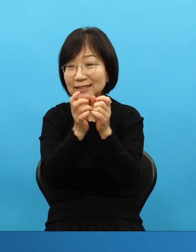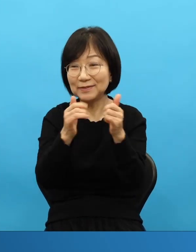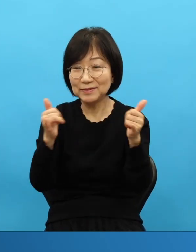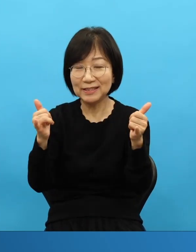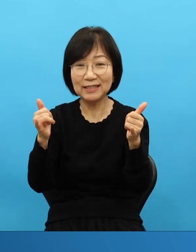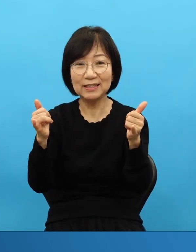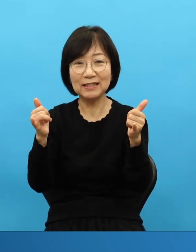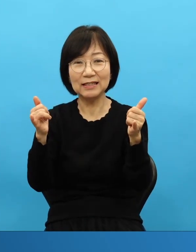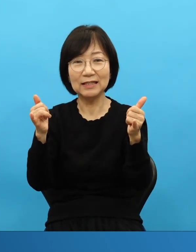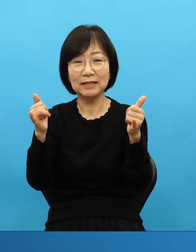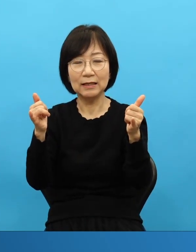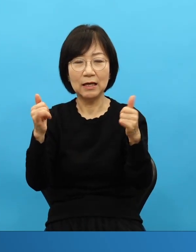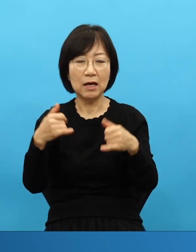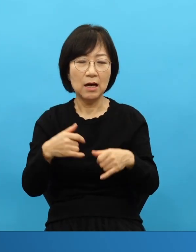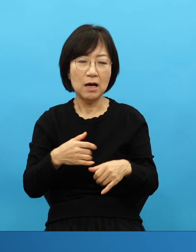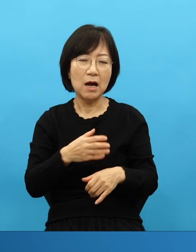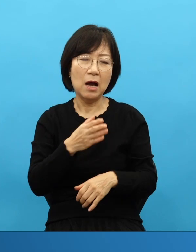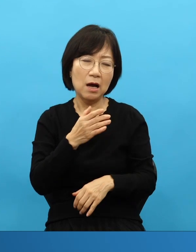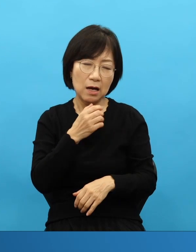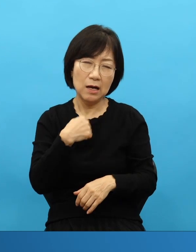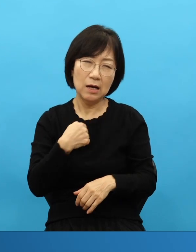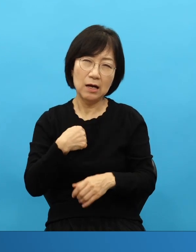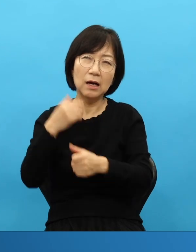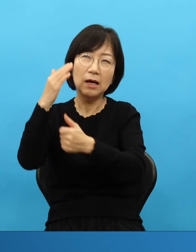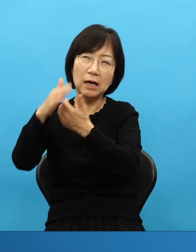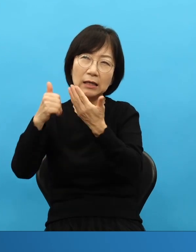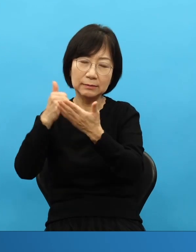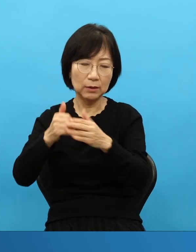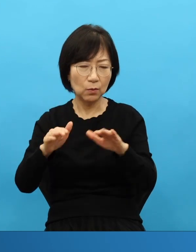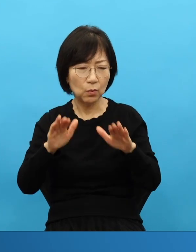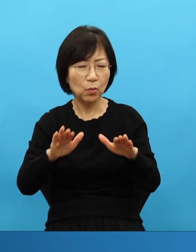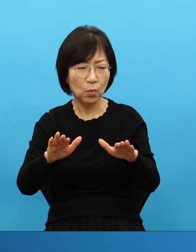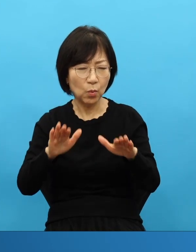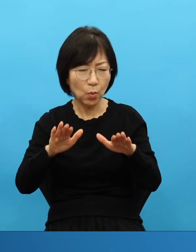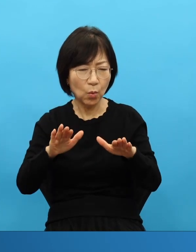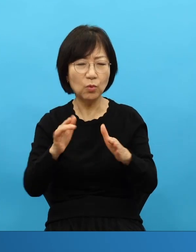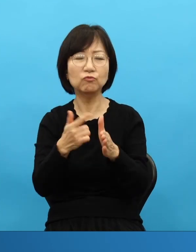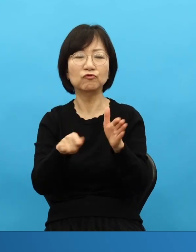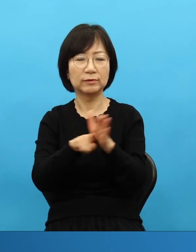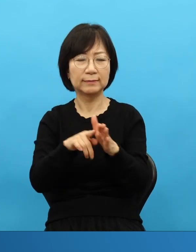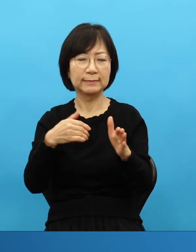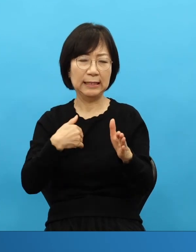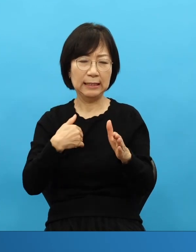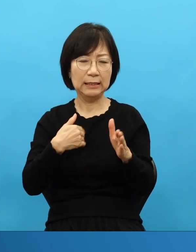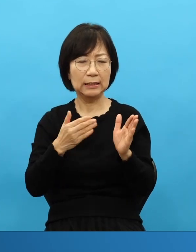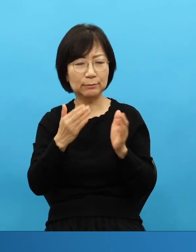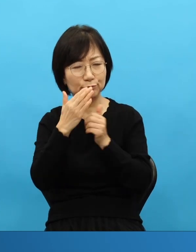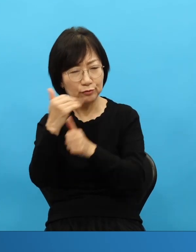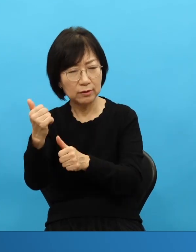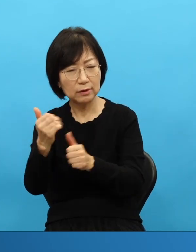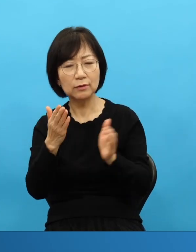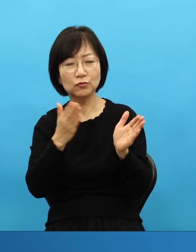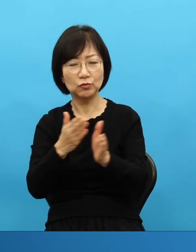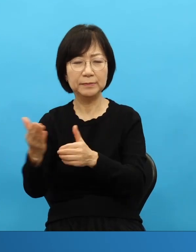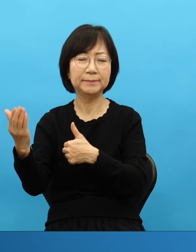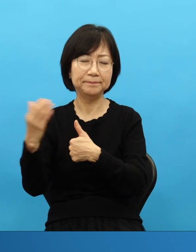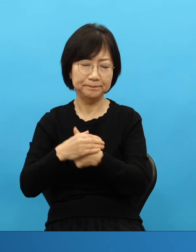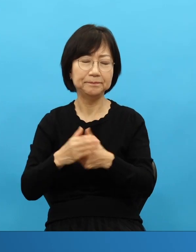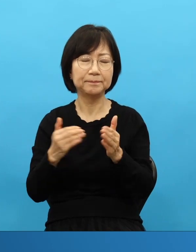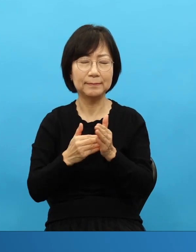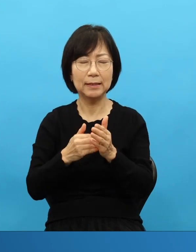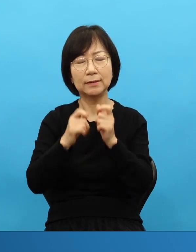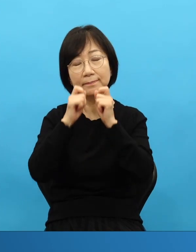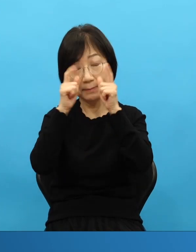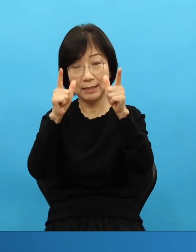it? 이때를 위하여 하나님이 나를 부르신 거예요. They realized it is for a time such as this that 그걸 God has 명심해야 called 돼요. me. Keep that in mind. 왜